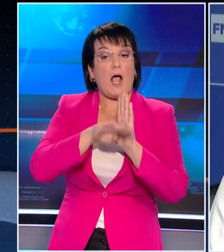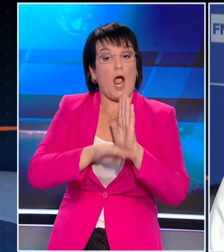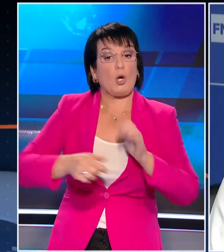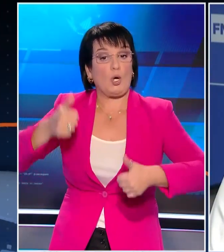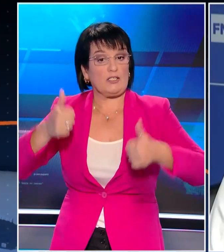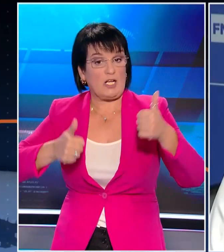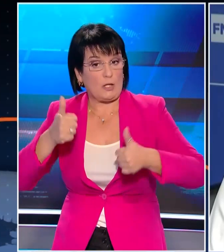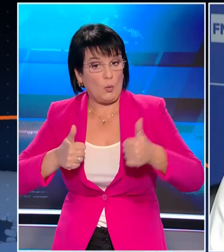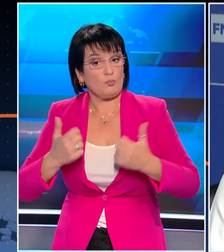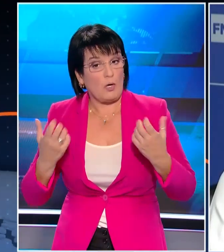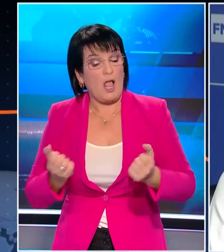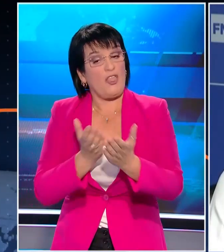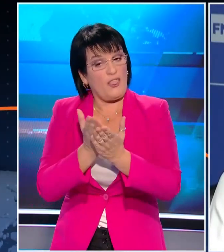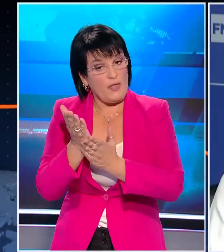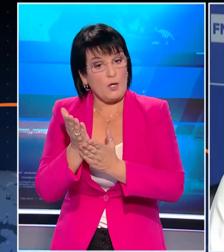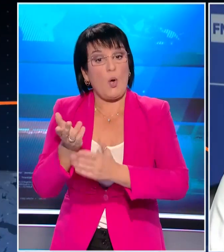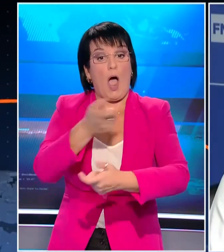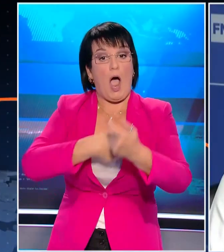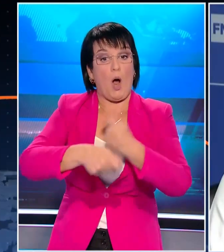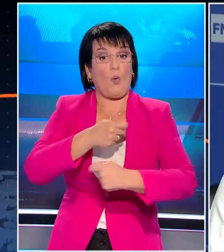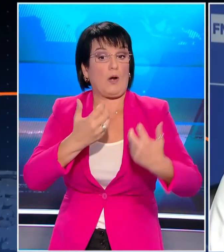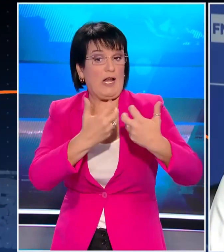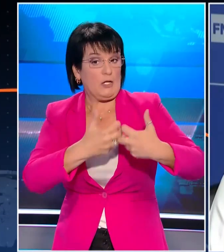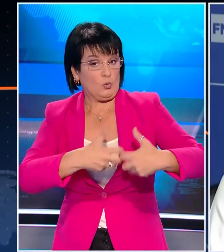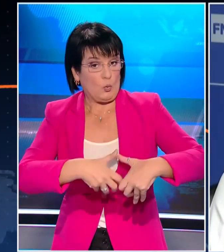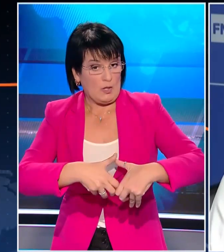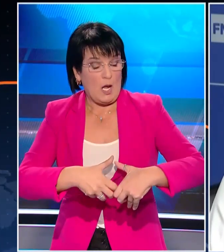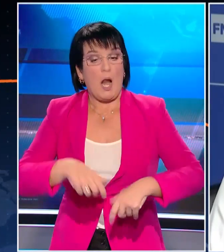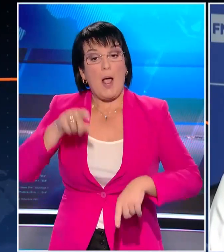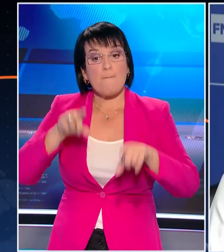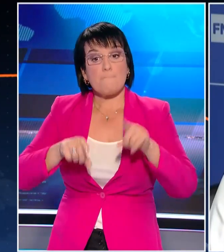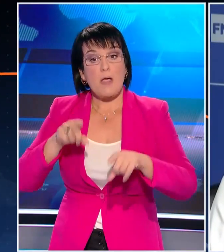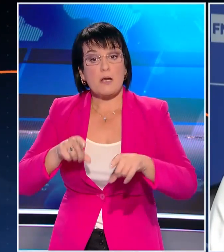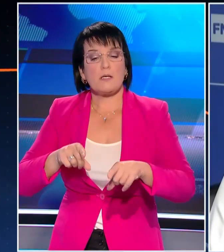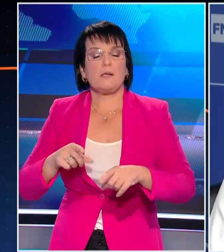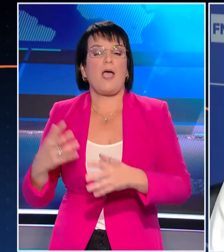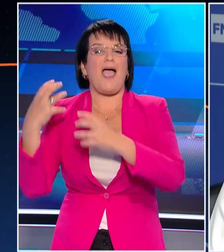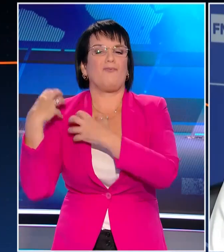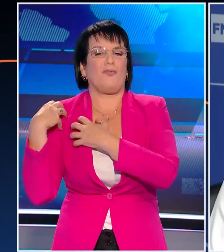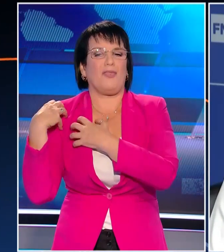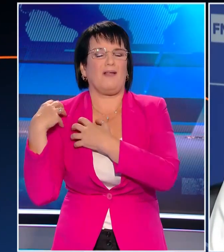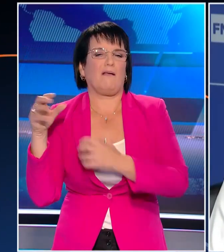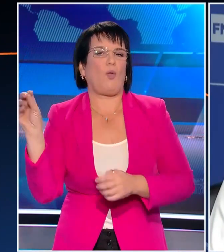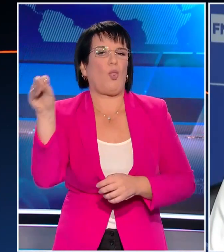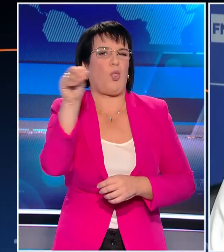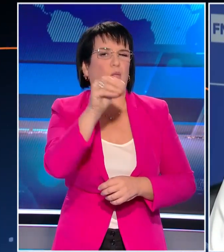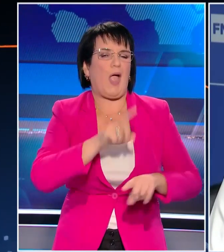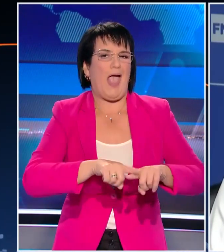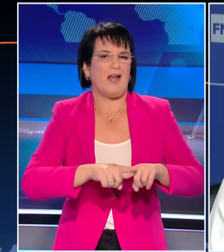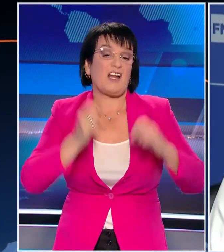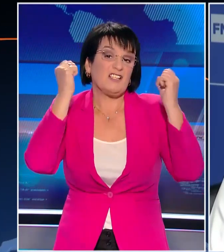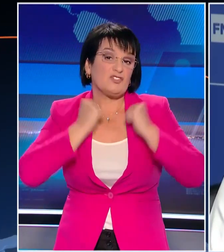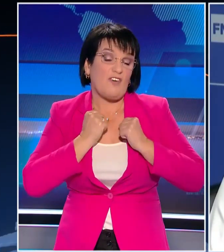ανταγωνισμού δίκαιους. Θέλουμε την αγορά να λειτουργεί. Αλλά δεν θα βγάλουν κάποιοι στην πλάτη του Έλληνα